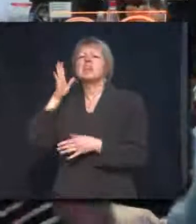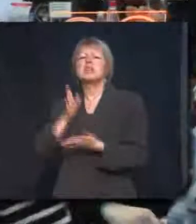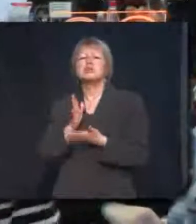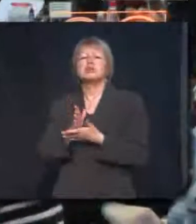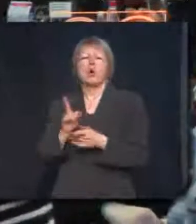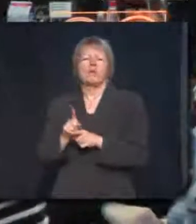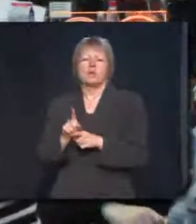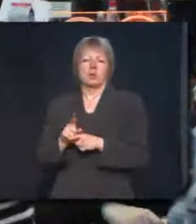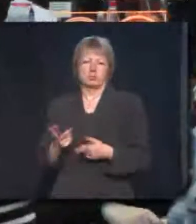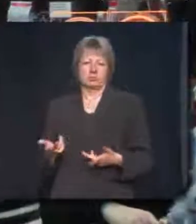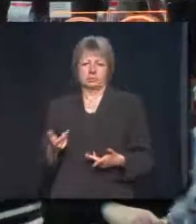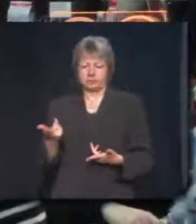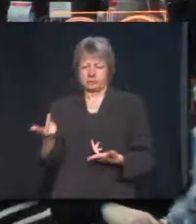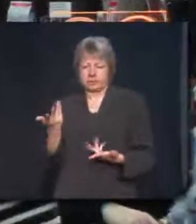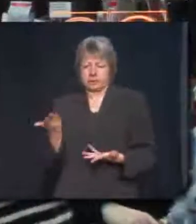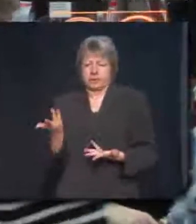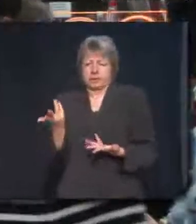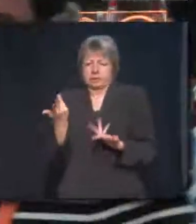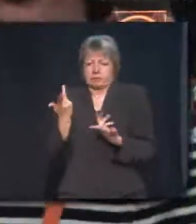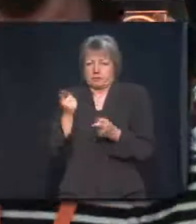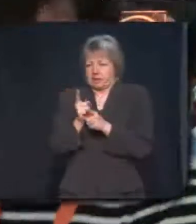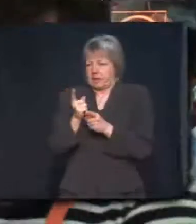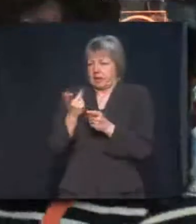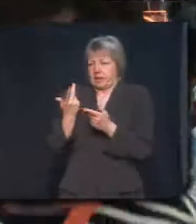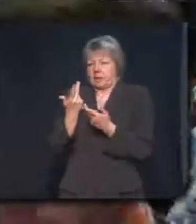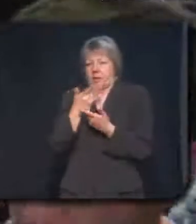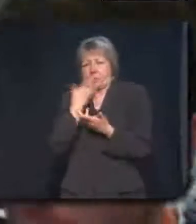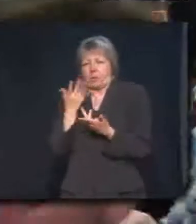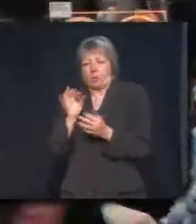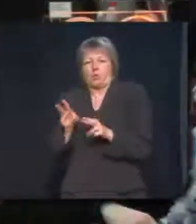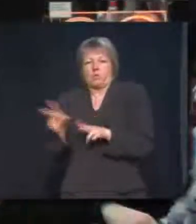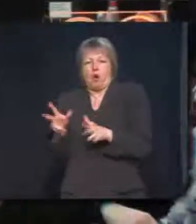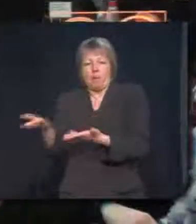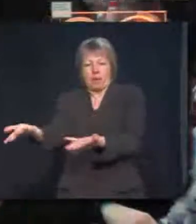das ist unausgegoren er kann es eigentlich nicht sein